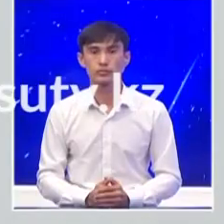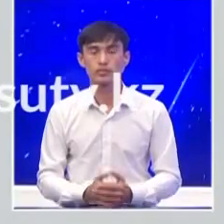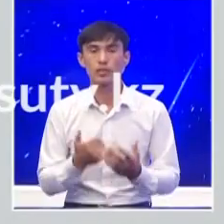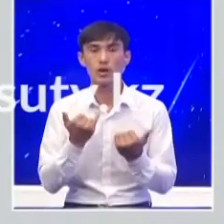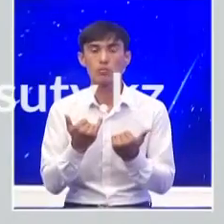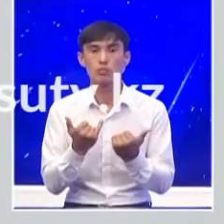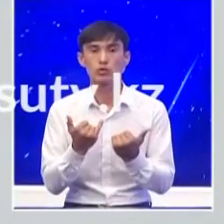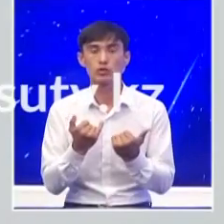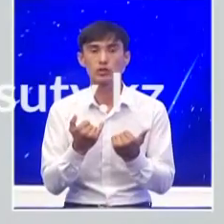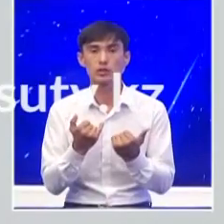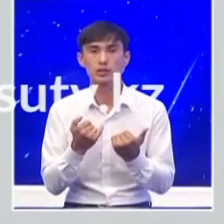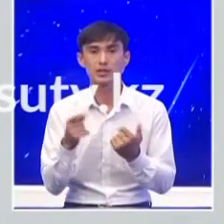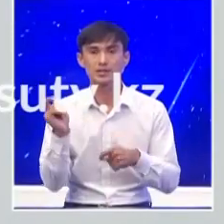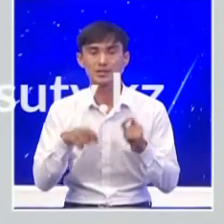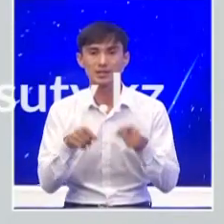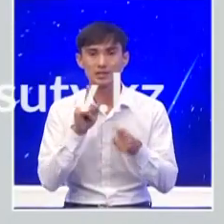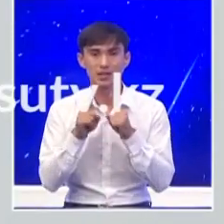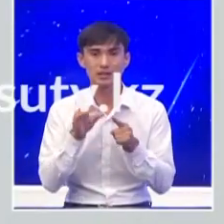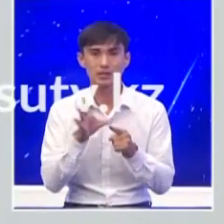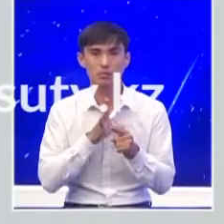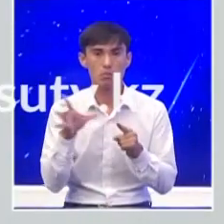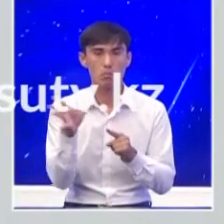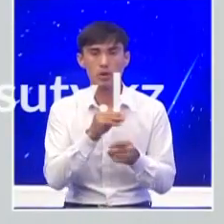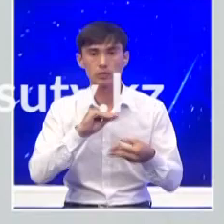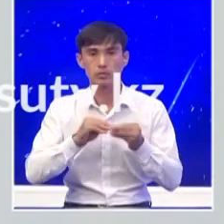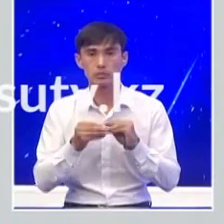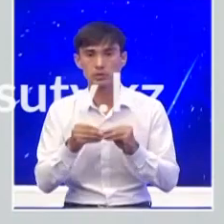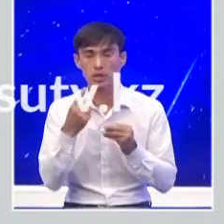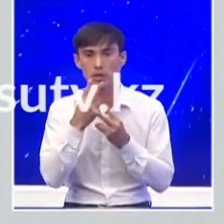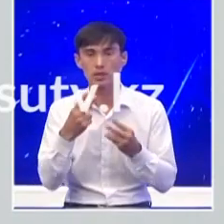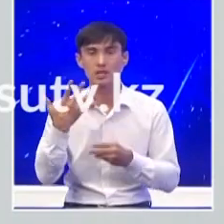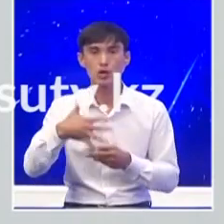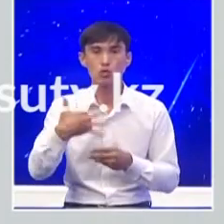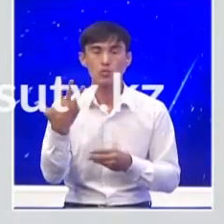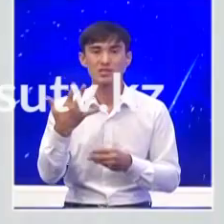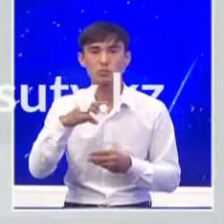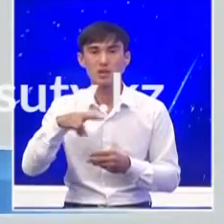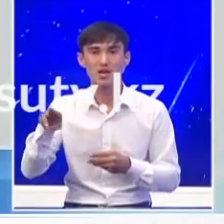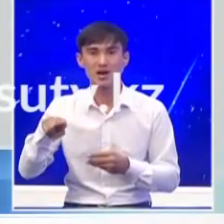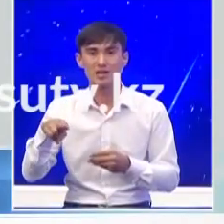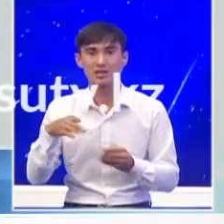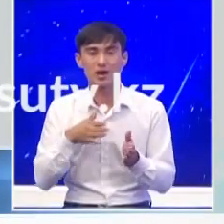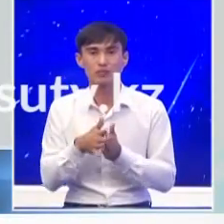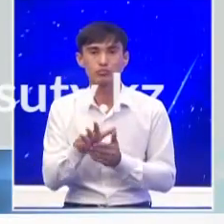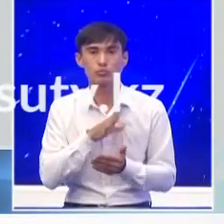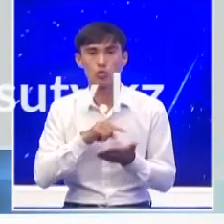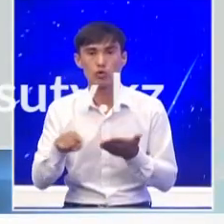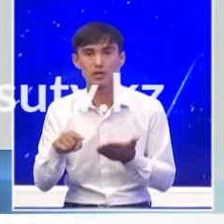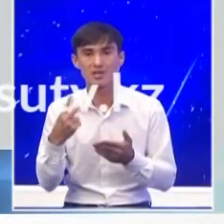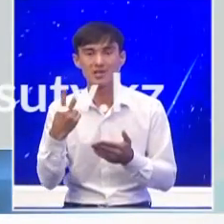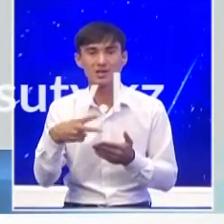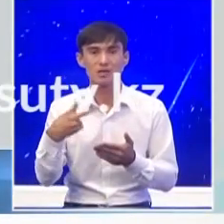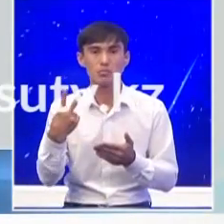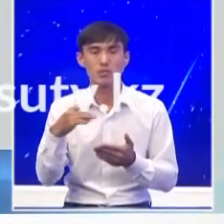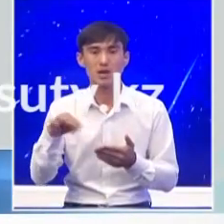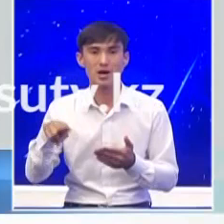Бүгінгі сессияға мәселелерін бәрін қарадық. 55 миллиардтай қаржы бөлінді. 2,2 миллиард ауыл шаруашылығына. Биыл